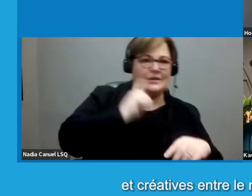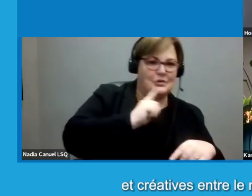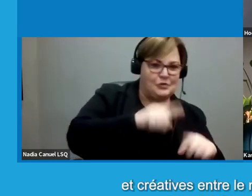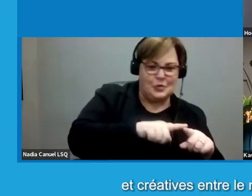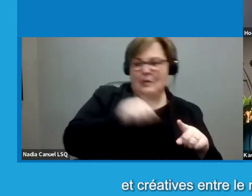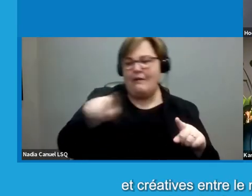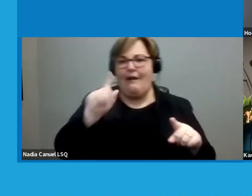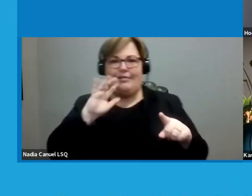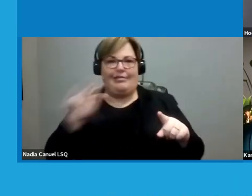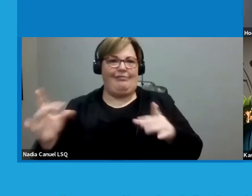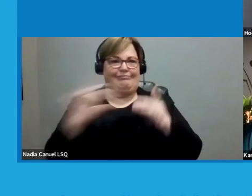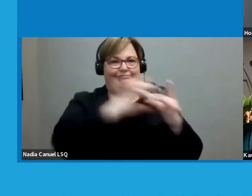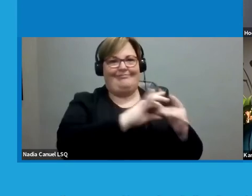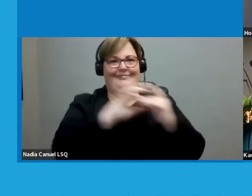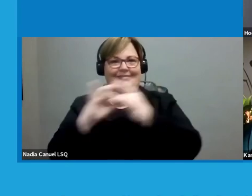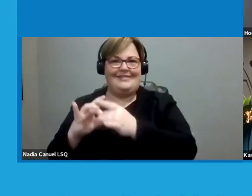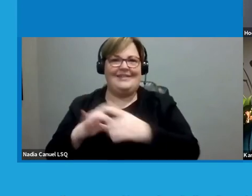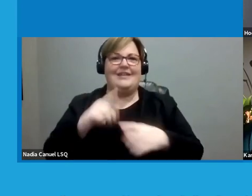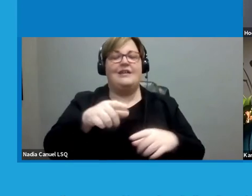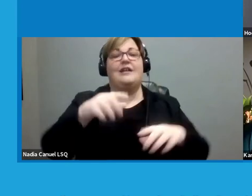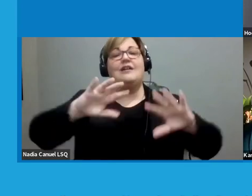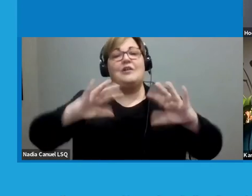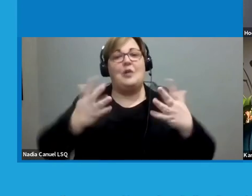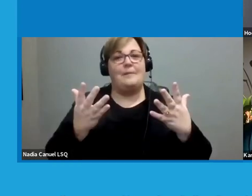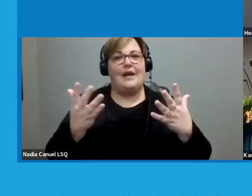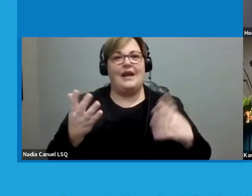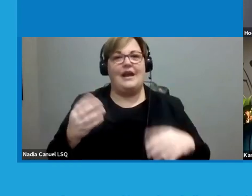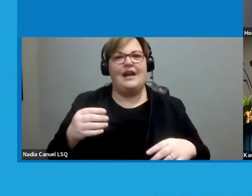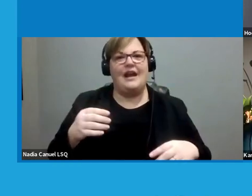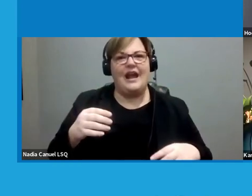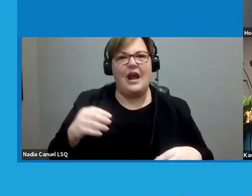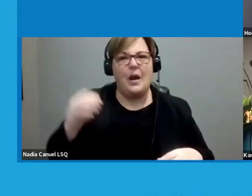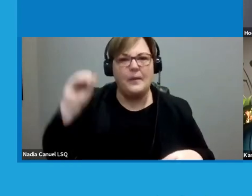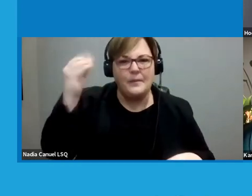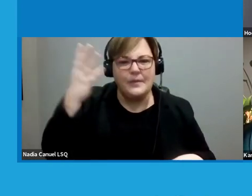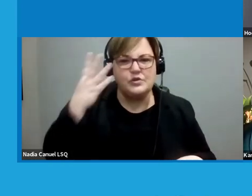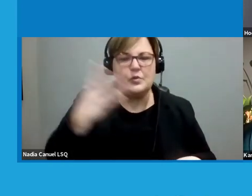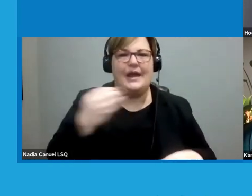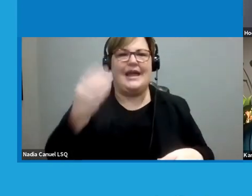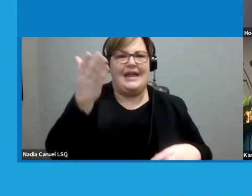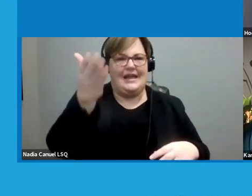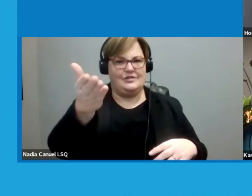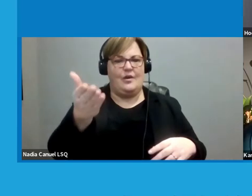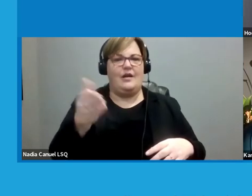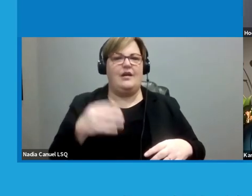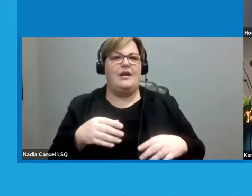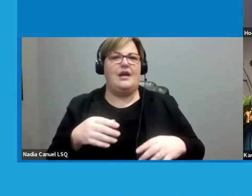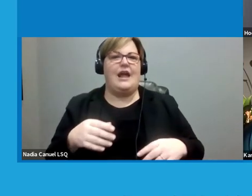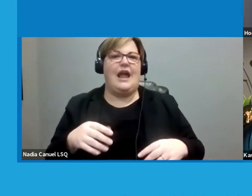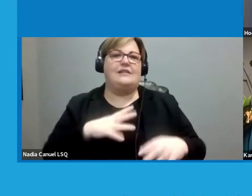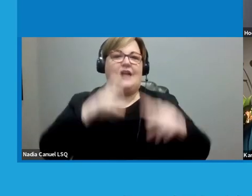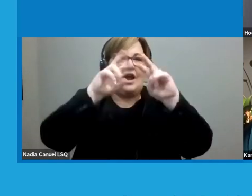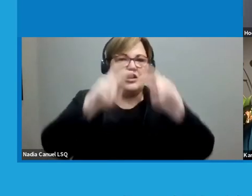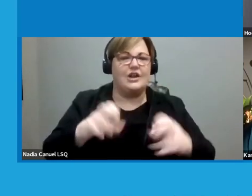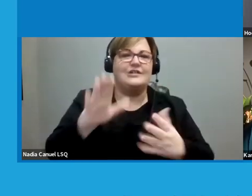des entendants. Que ce soit sur la réalisation du « Un môme fou s'aspire » et « Souviens-toi », un dortoir, que ce soit en recherchant